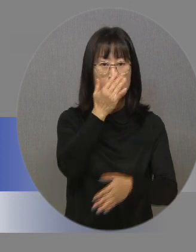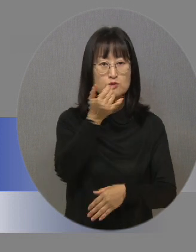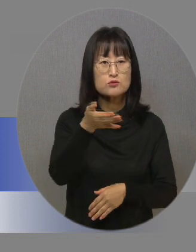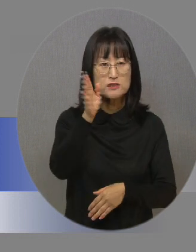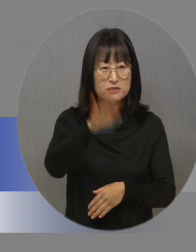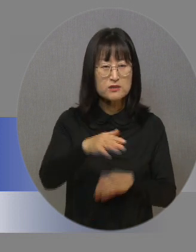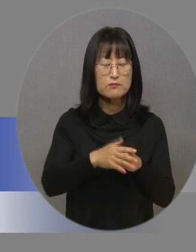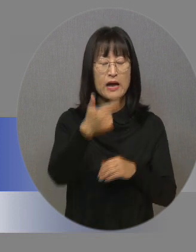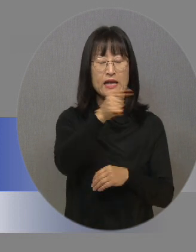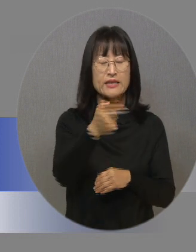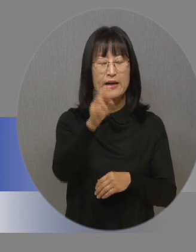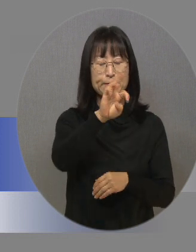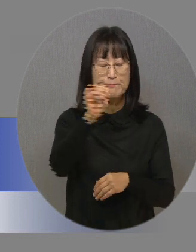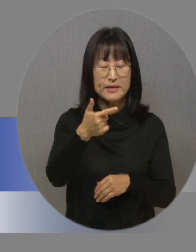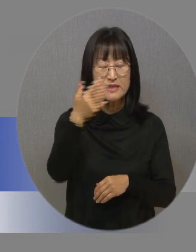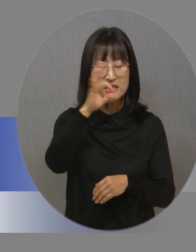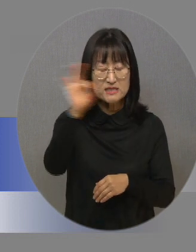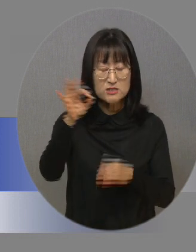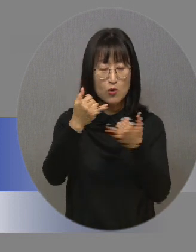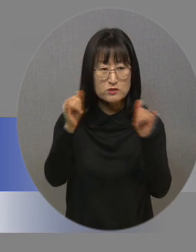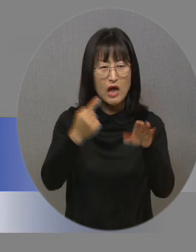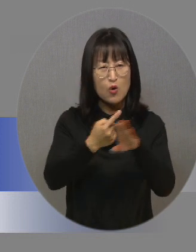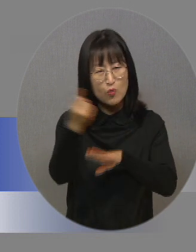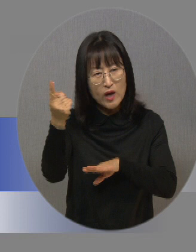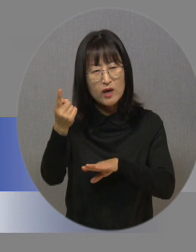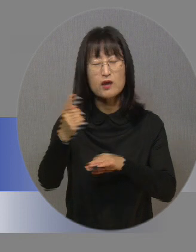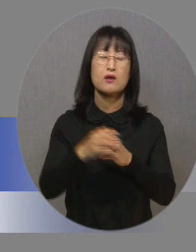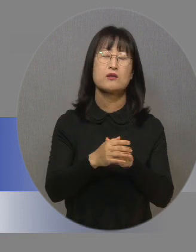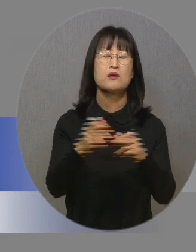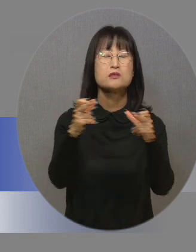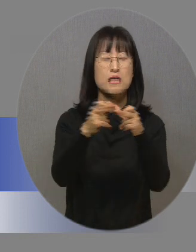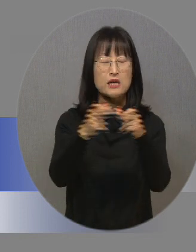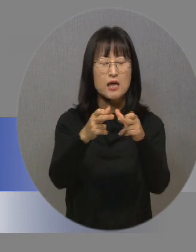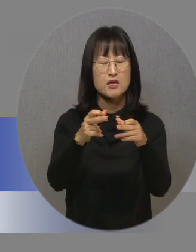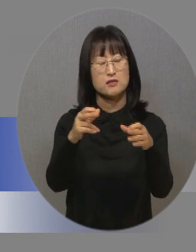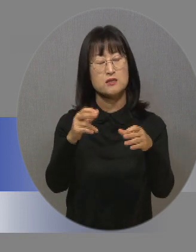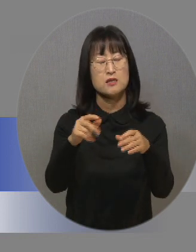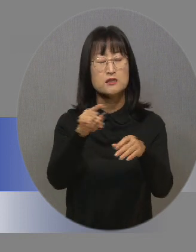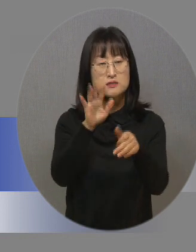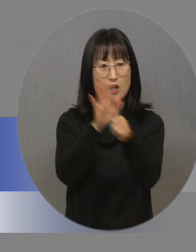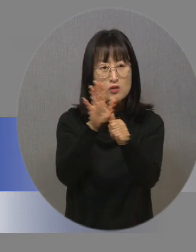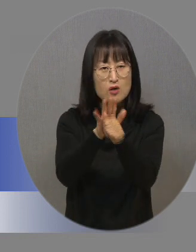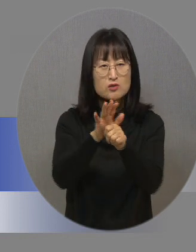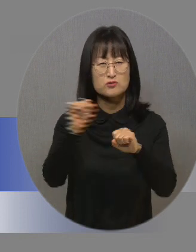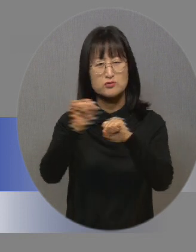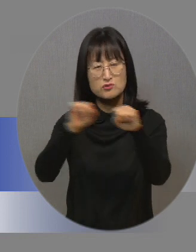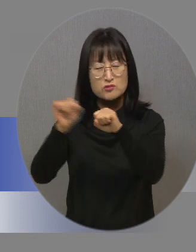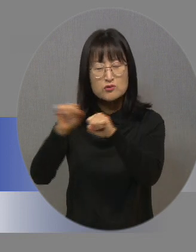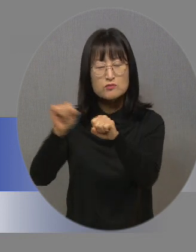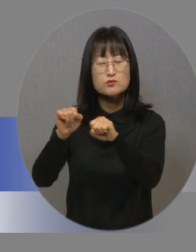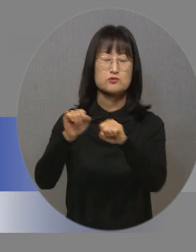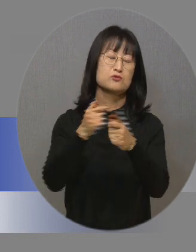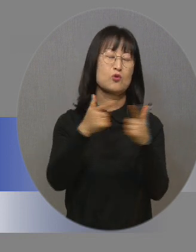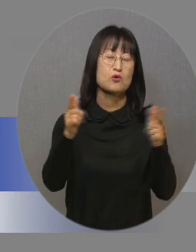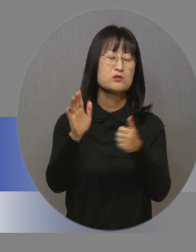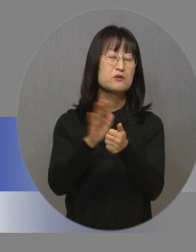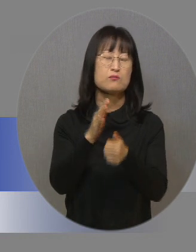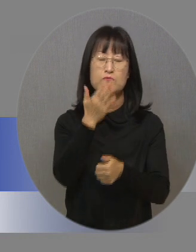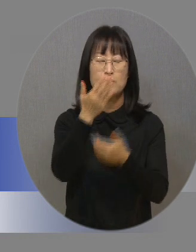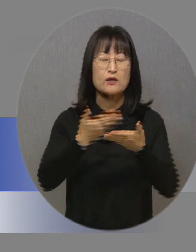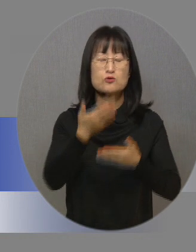난민 인정자 외에는 이 장애인 당사자에게 필수적인 활동 지원 등 이 서비스를 받을 수 없기 때문이라고